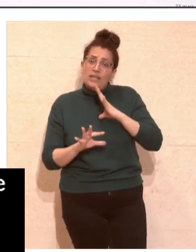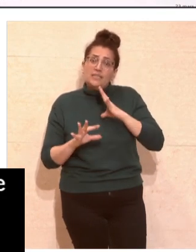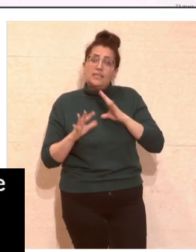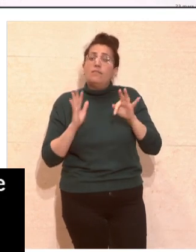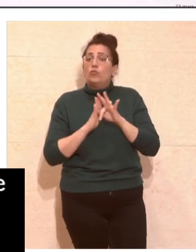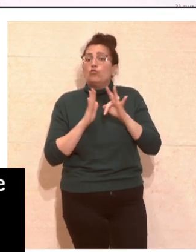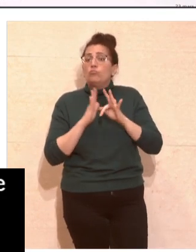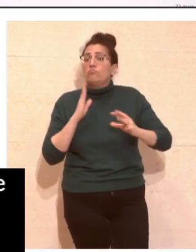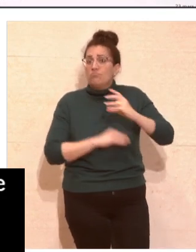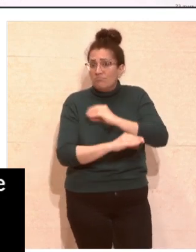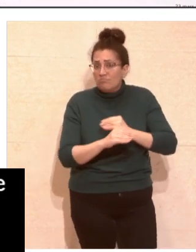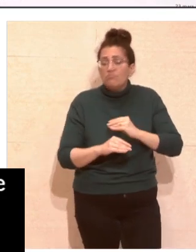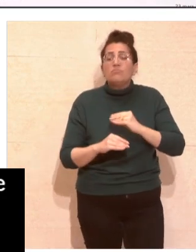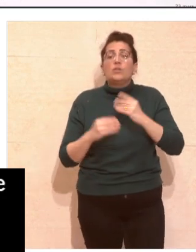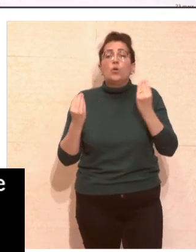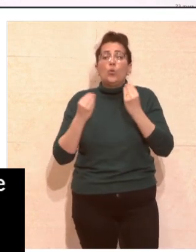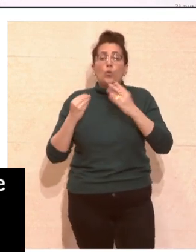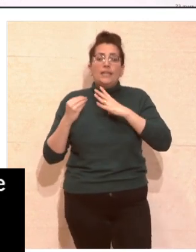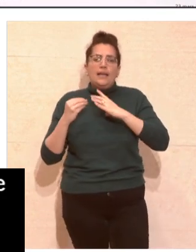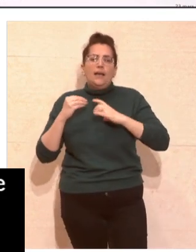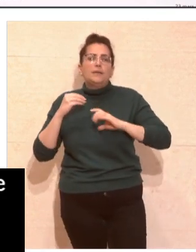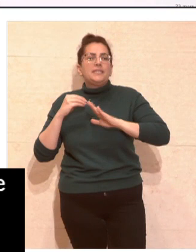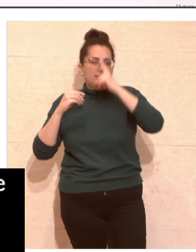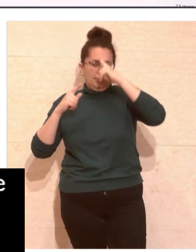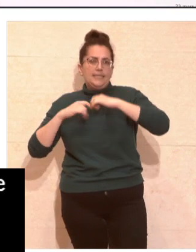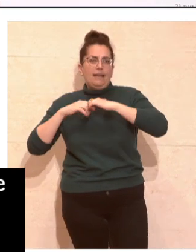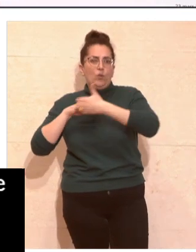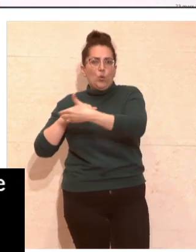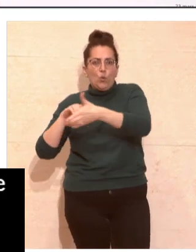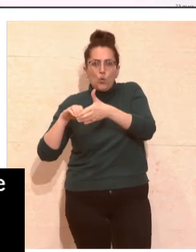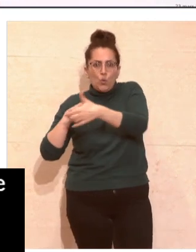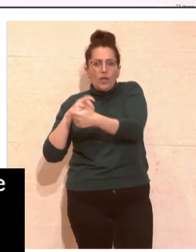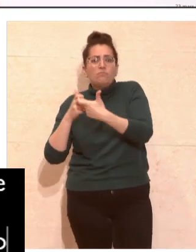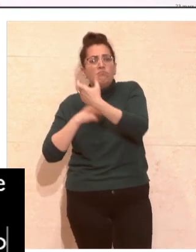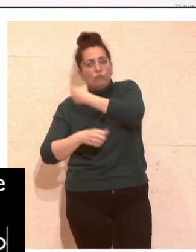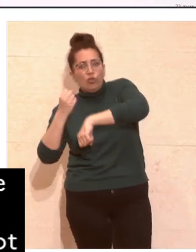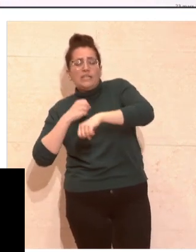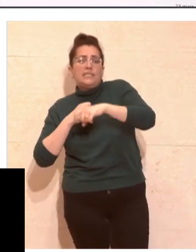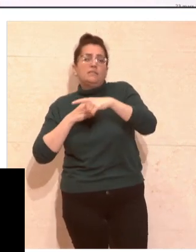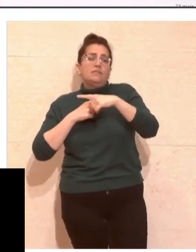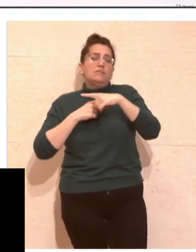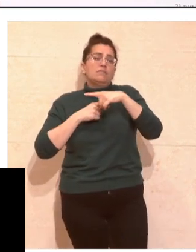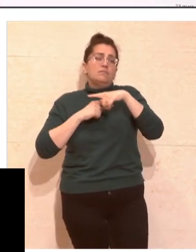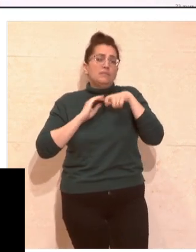donc qui sont médiées par le cortex surtout préfrontal. Donc ça va être l'organisation, la planification